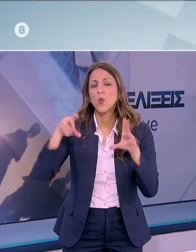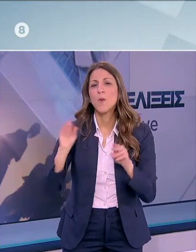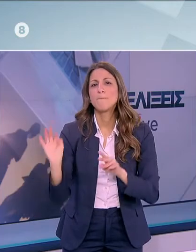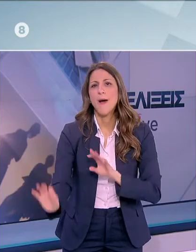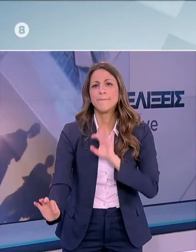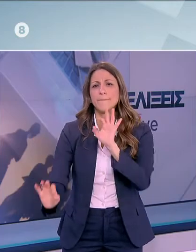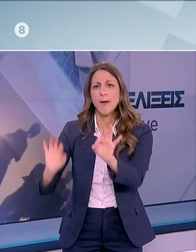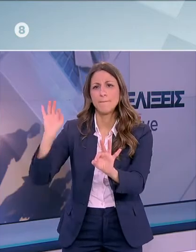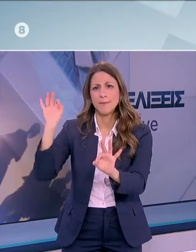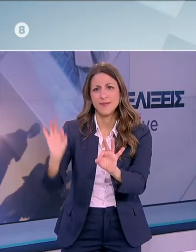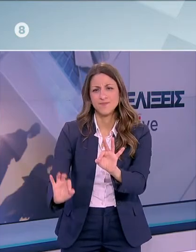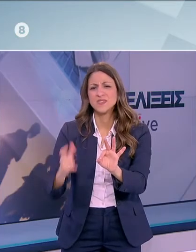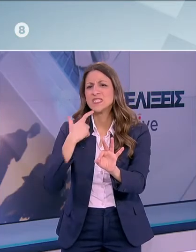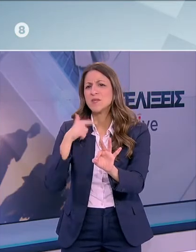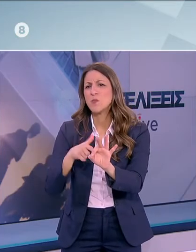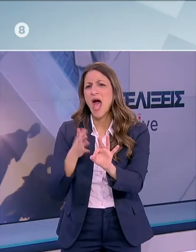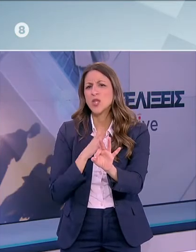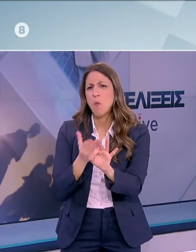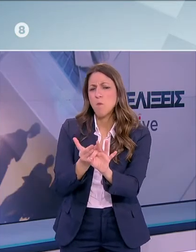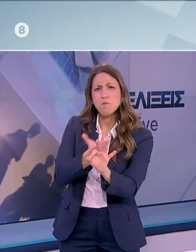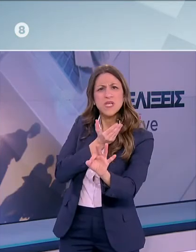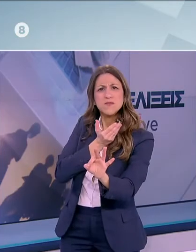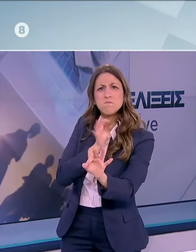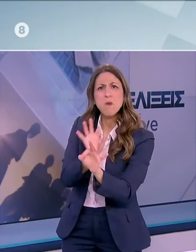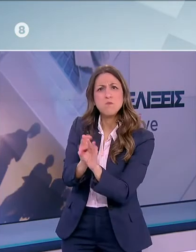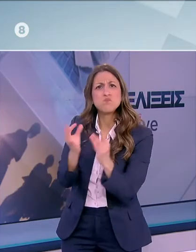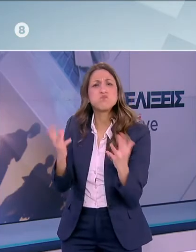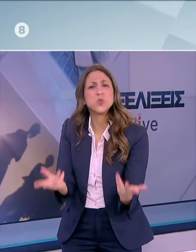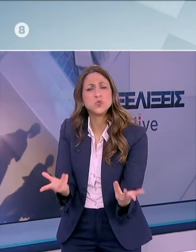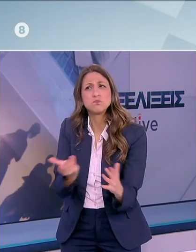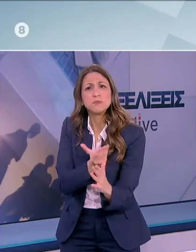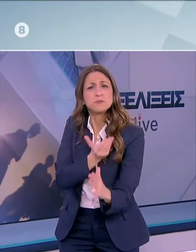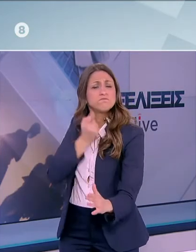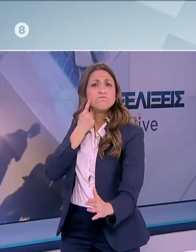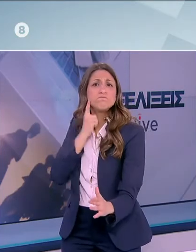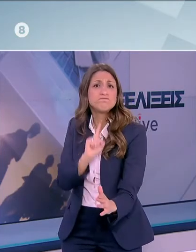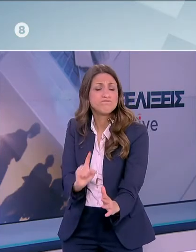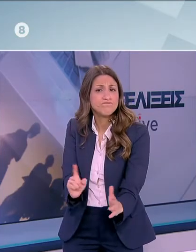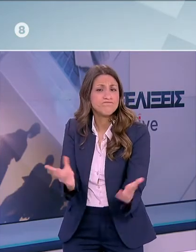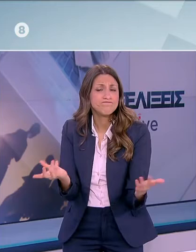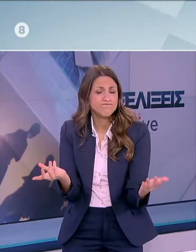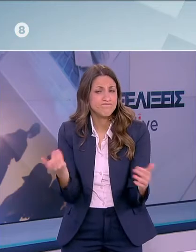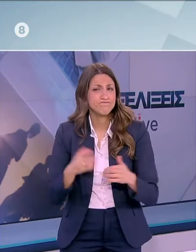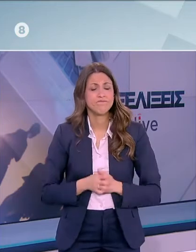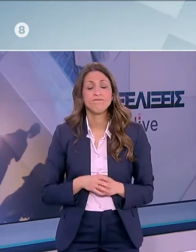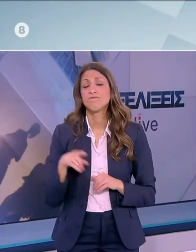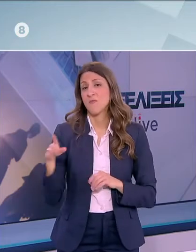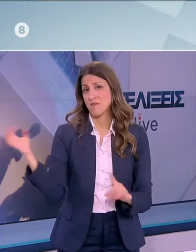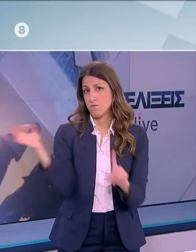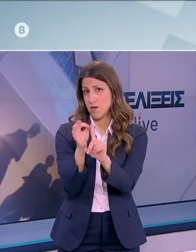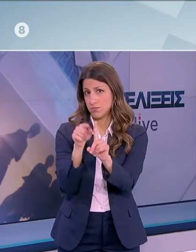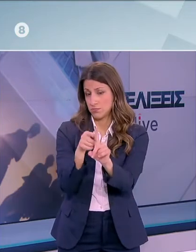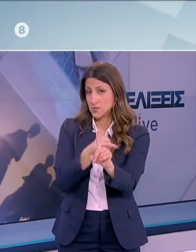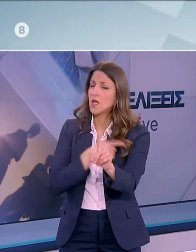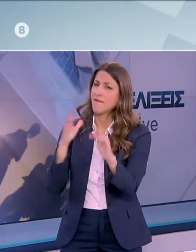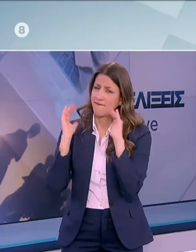είναι, να μην τα λέμε ορφανά, είπαμε απροσδιόριστη πηγή μετάδοση. Δεν μ' άρεσε αυτός ο όρος. Αυτά τα κρούσματα λοιπόν που έχουν απροσδιόριστη πηγή μετάδοση